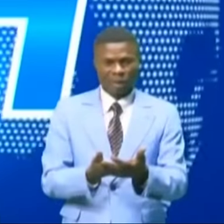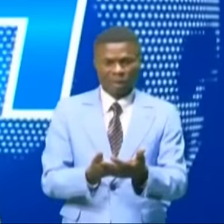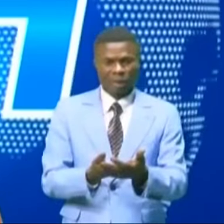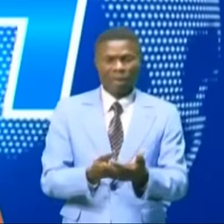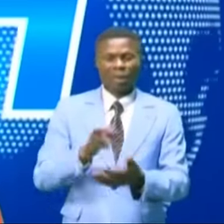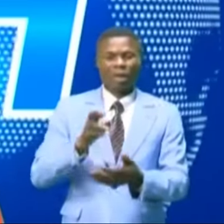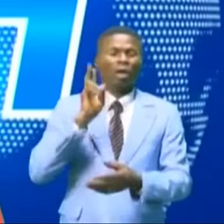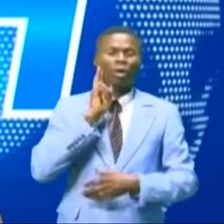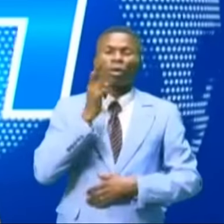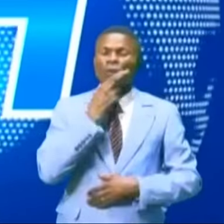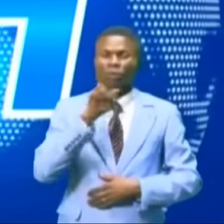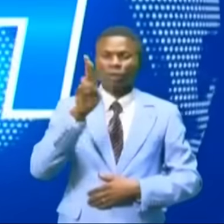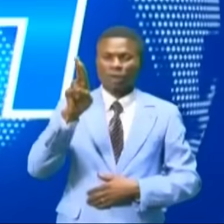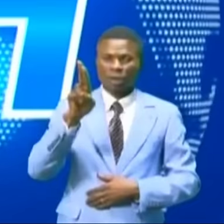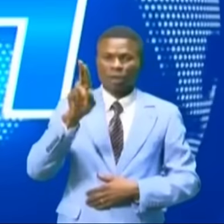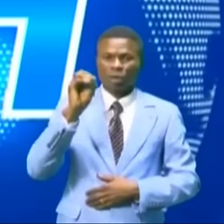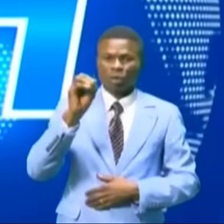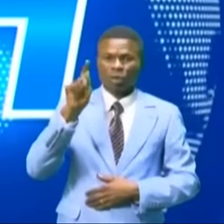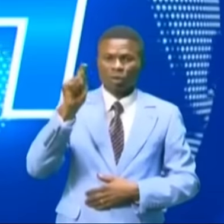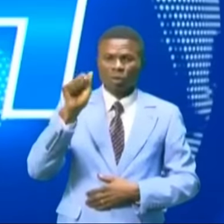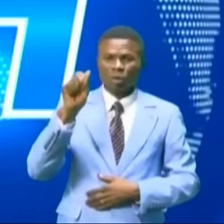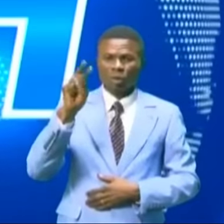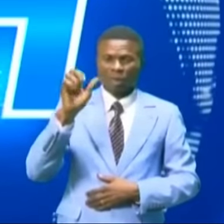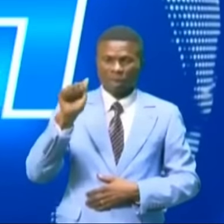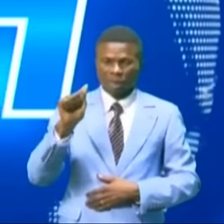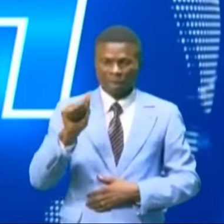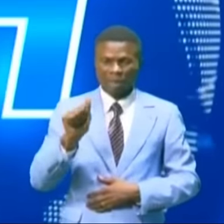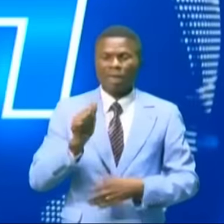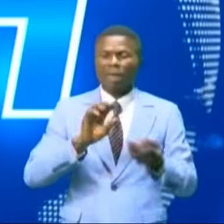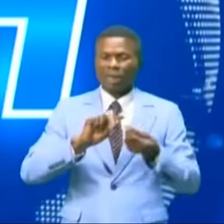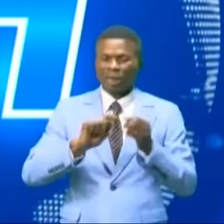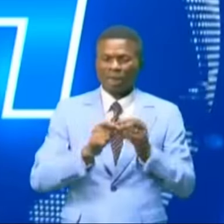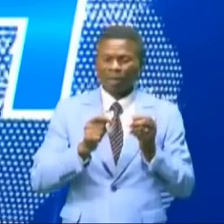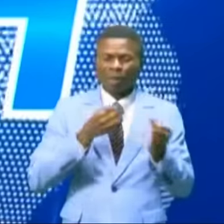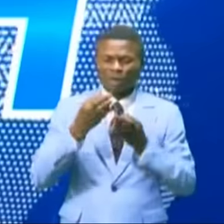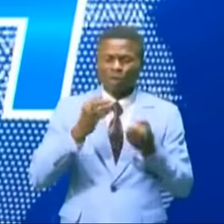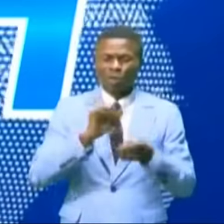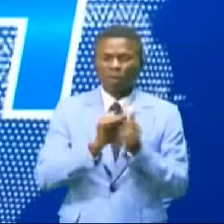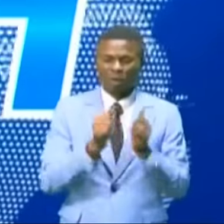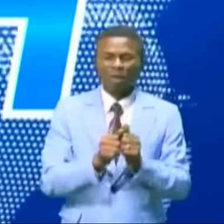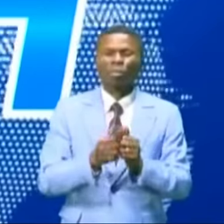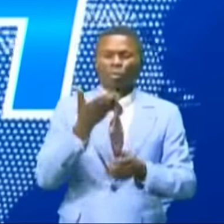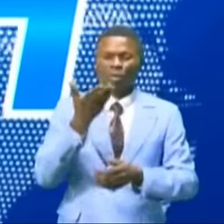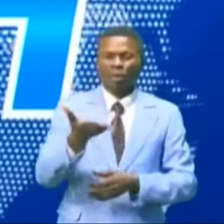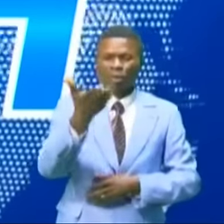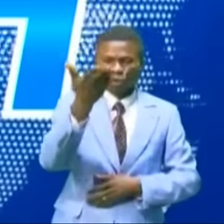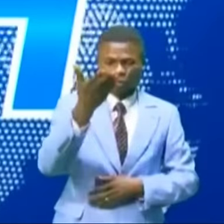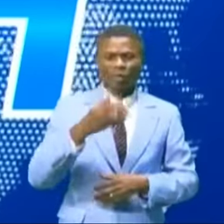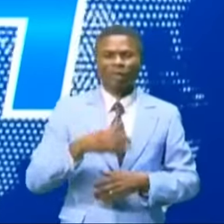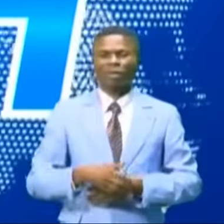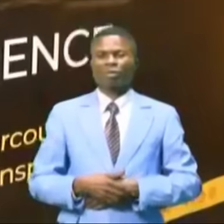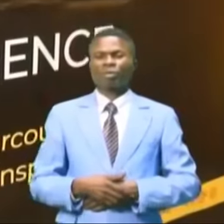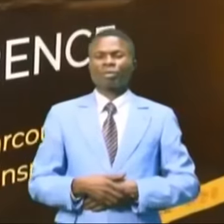Rotana Hotel. Sylvie Makoubani, Tétis Samba et Fiston ont signé ce reportage.